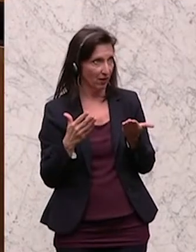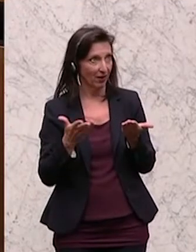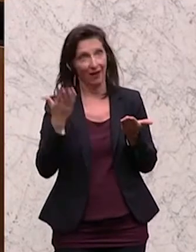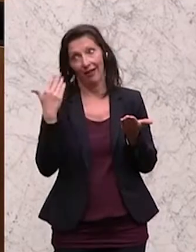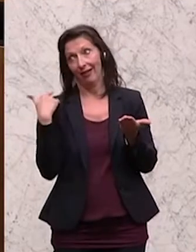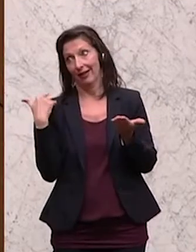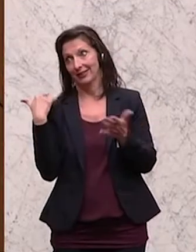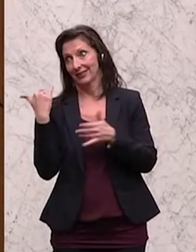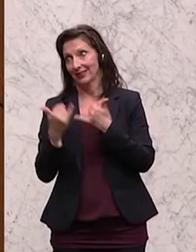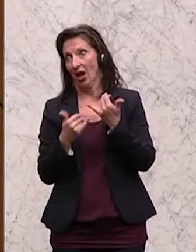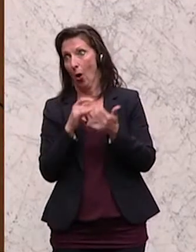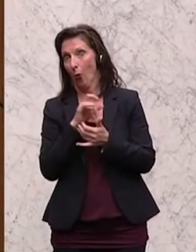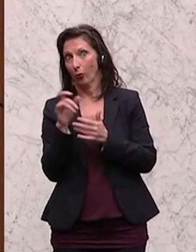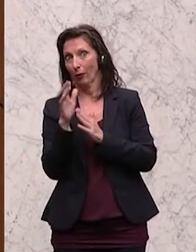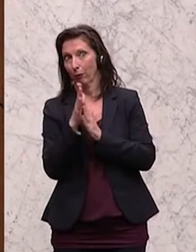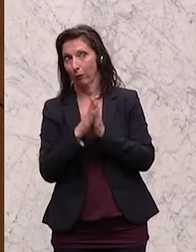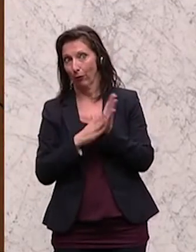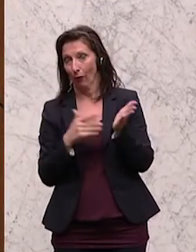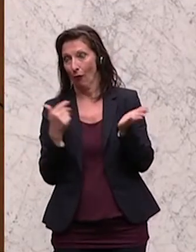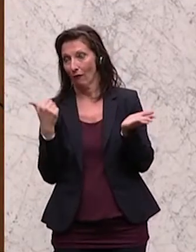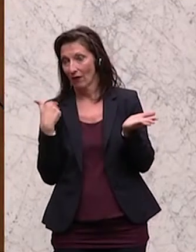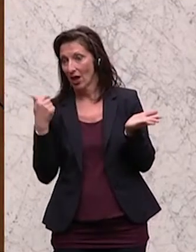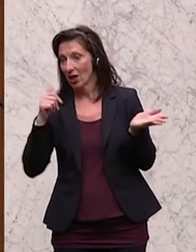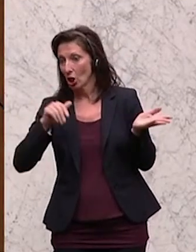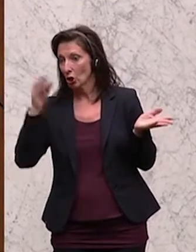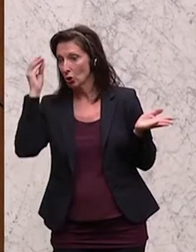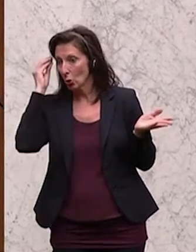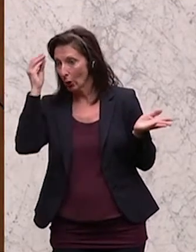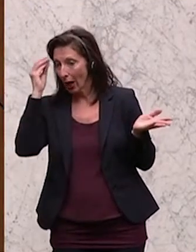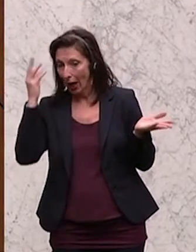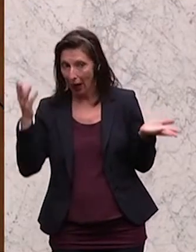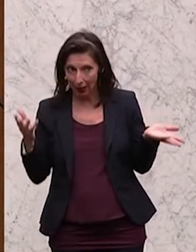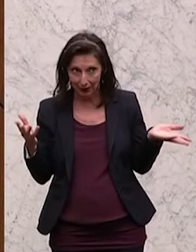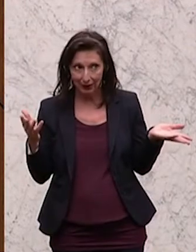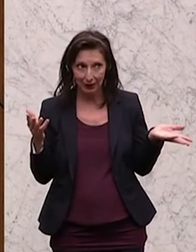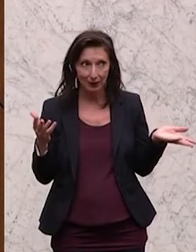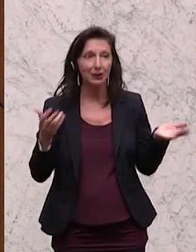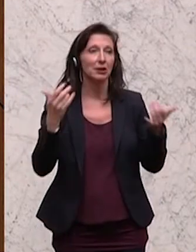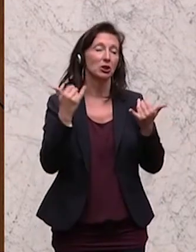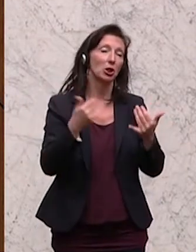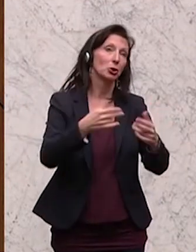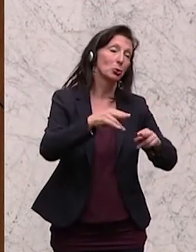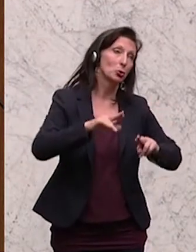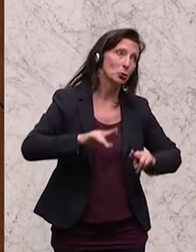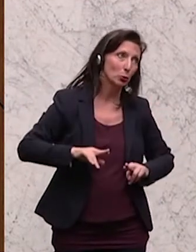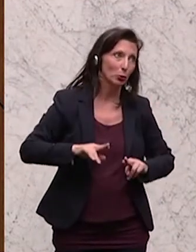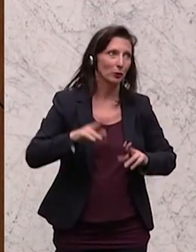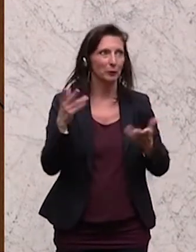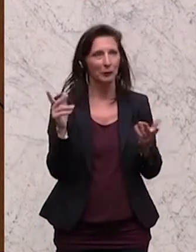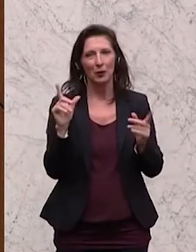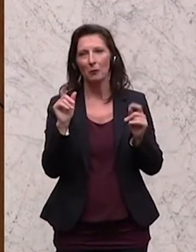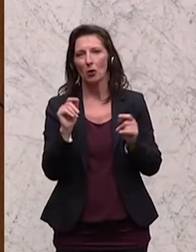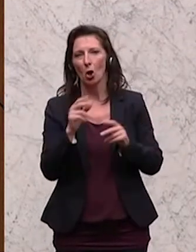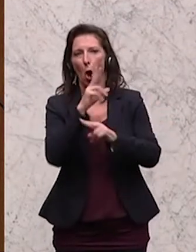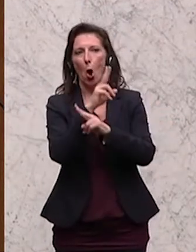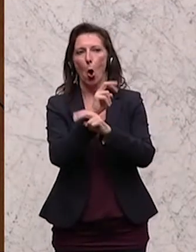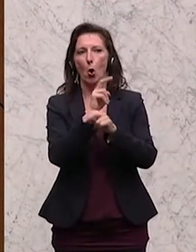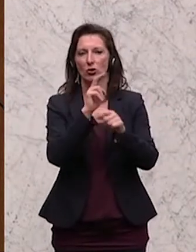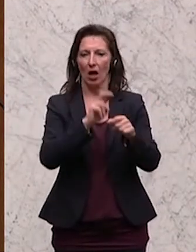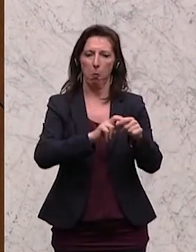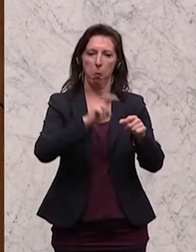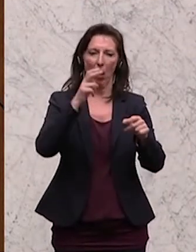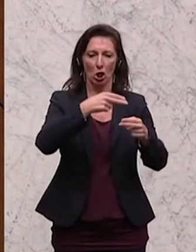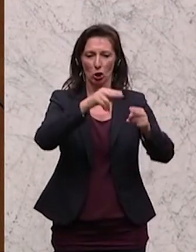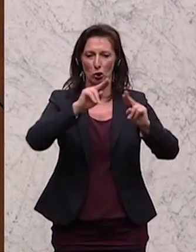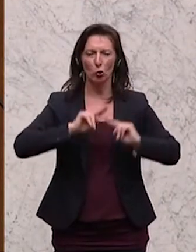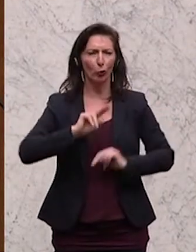Jahrhunderts als Lehre, als historische Lehre aufgegeben haben, zurücknimmt. Das heißt, Öxit, das heißt zurück zum Schilling,